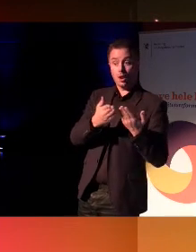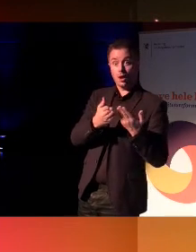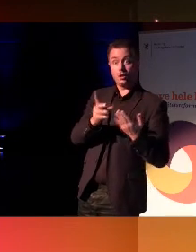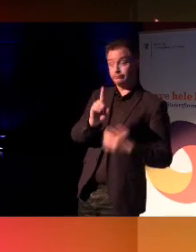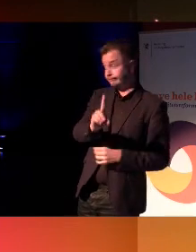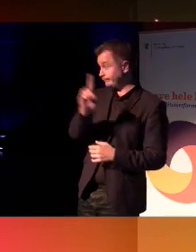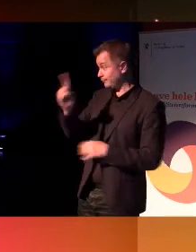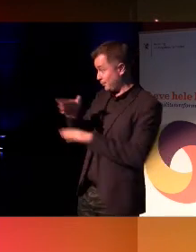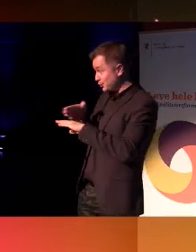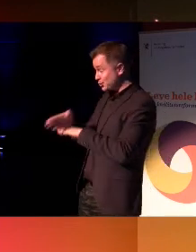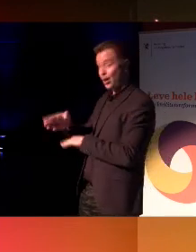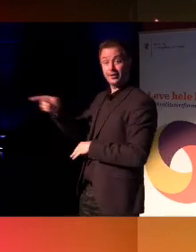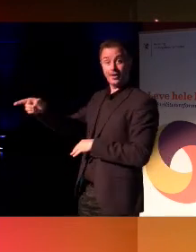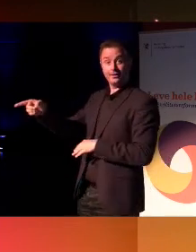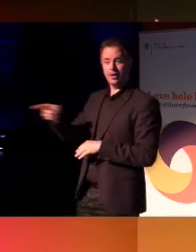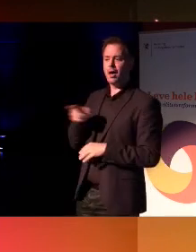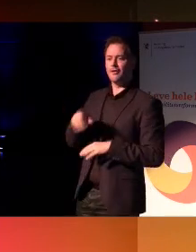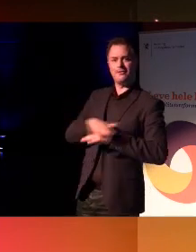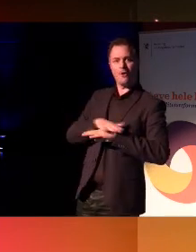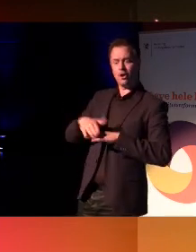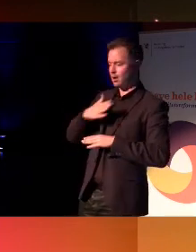Som følte det at han hadde noe å gi.